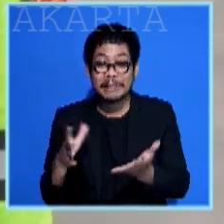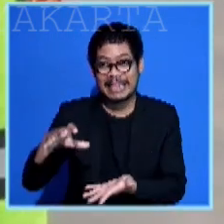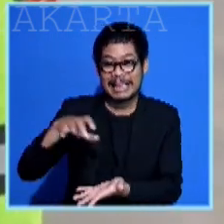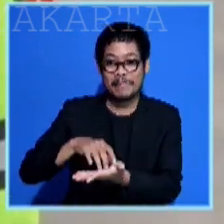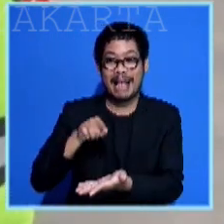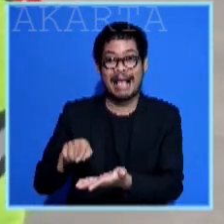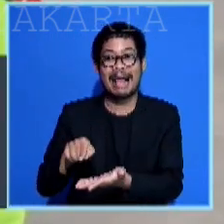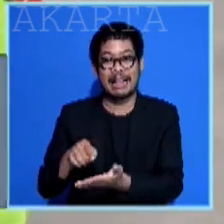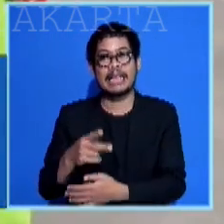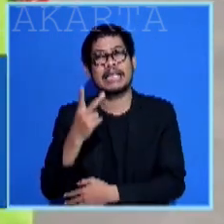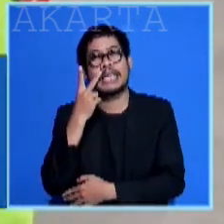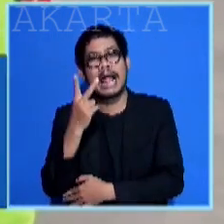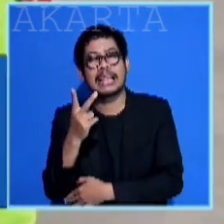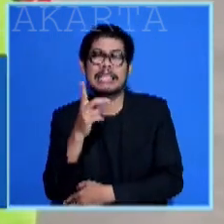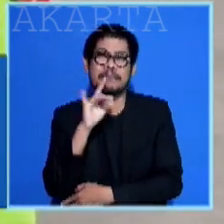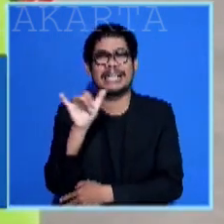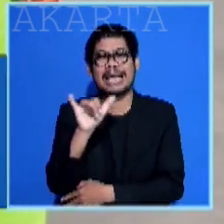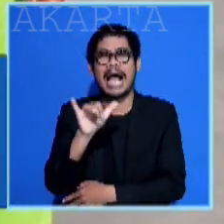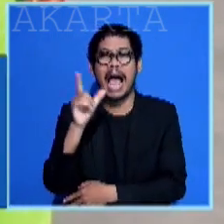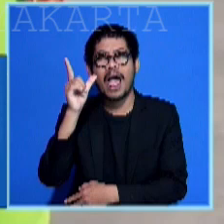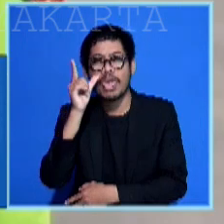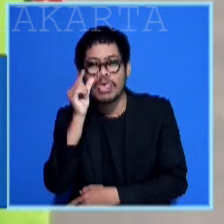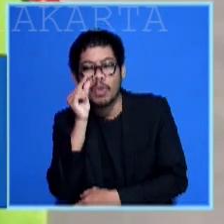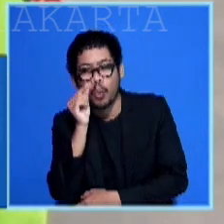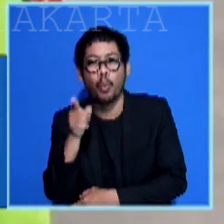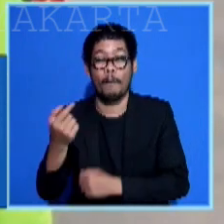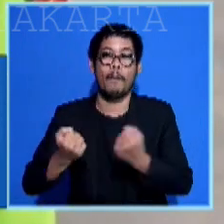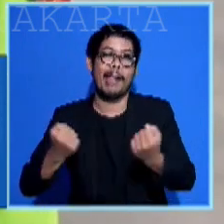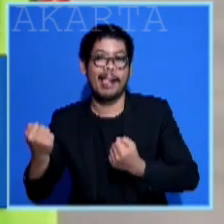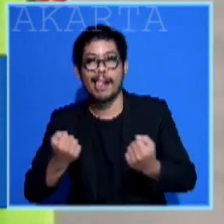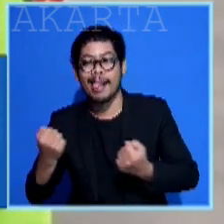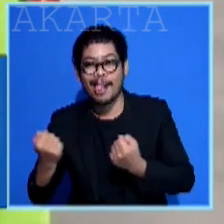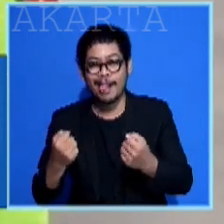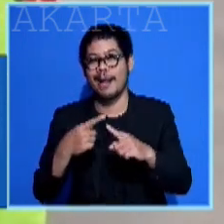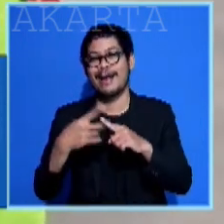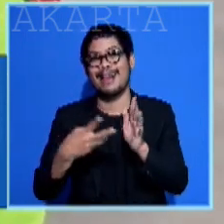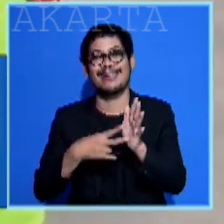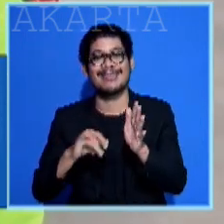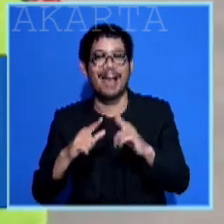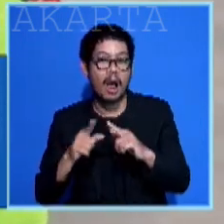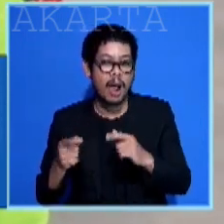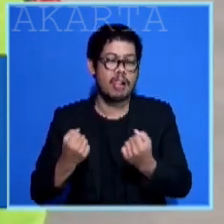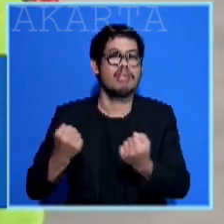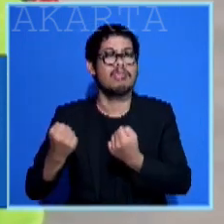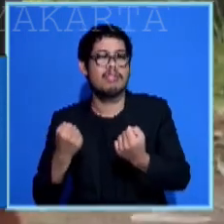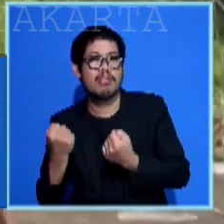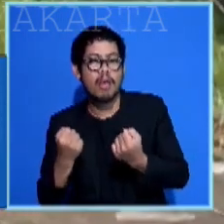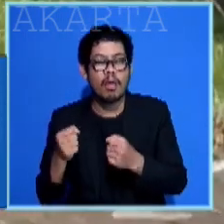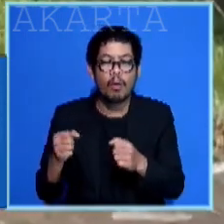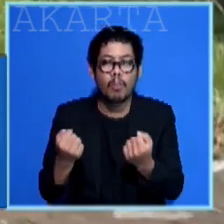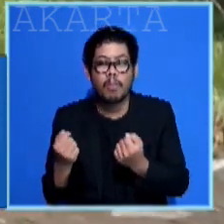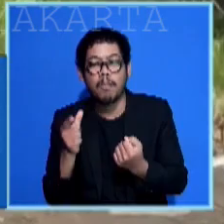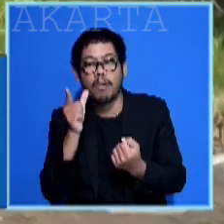sirir dalam keadaan mengantuk sehingga mobil Senia berjalan oleng ke kanan ke jalur arah